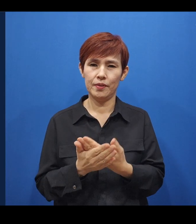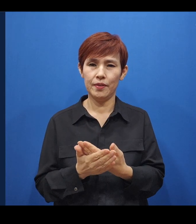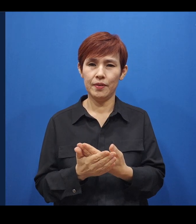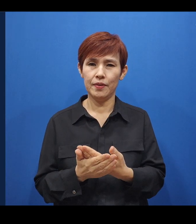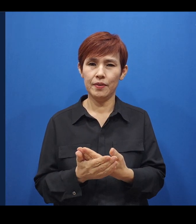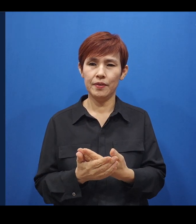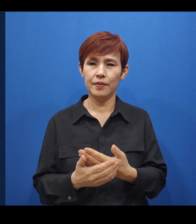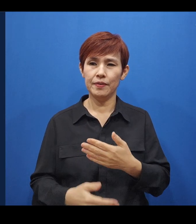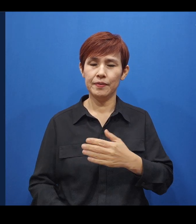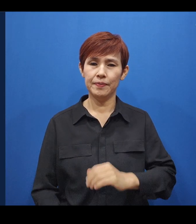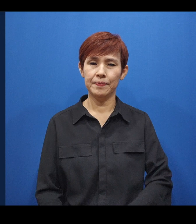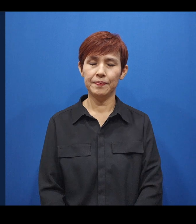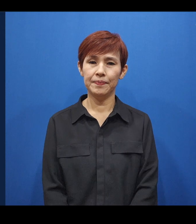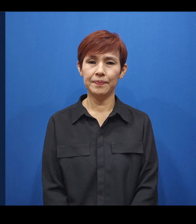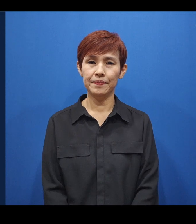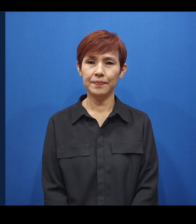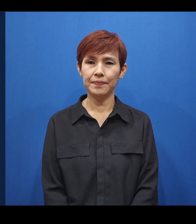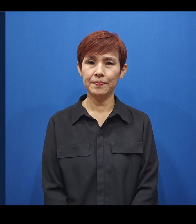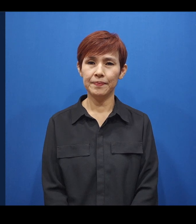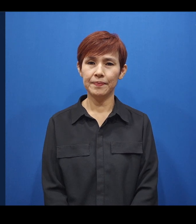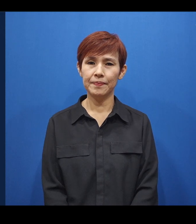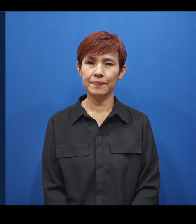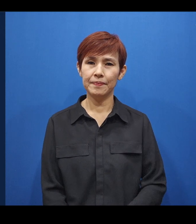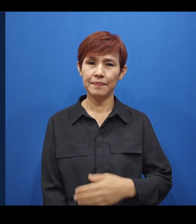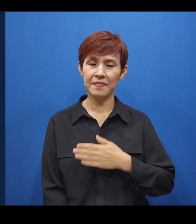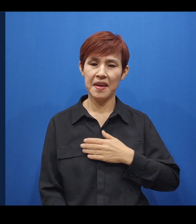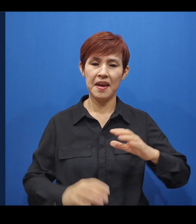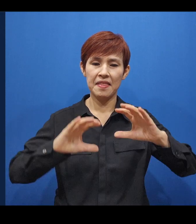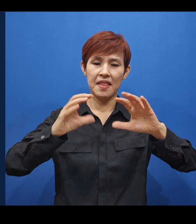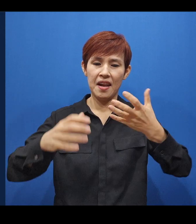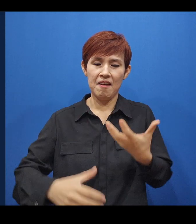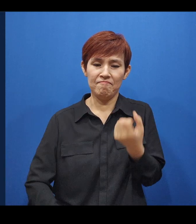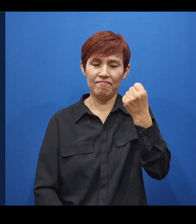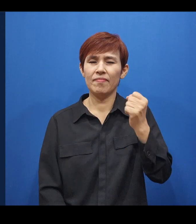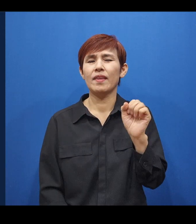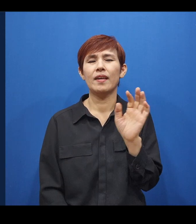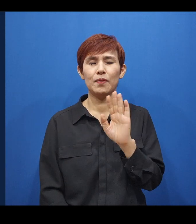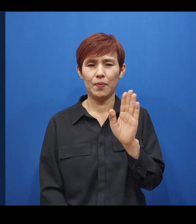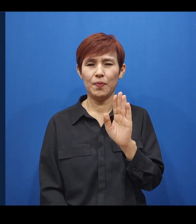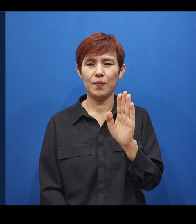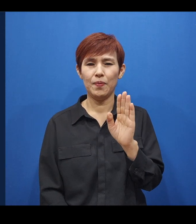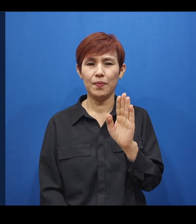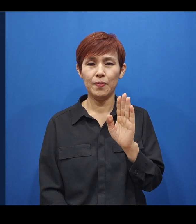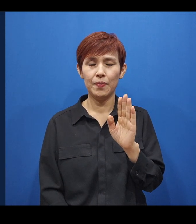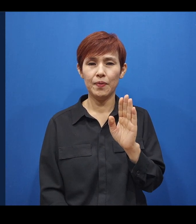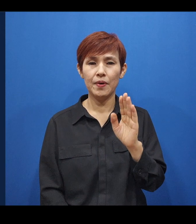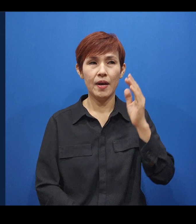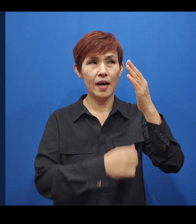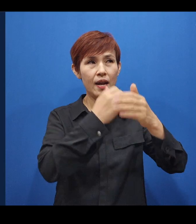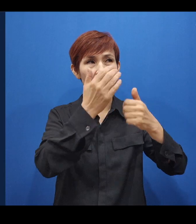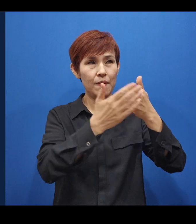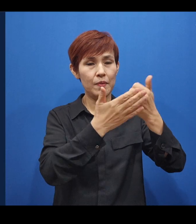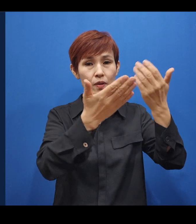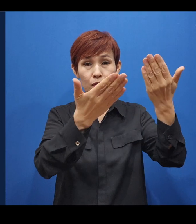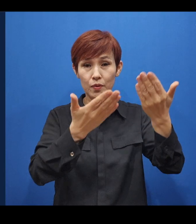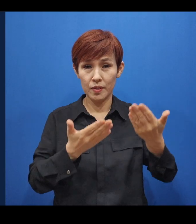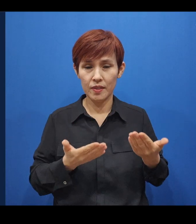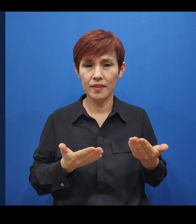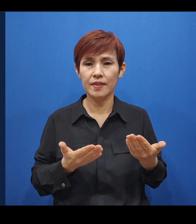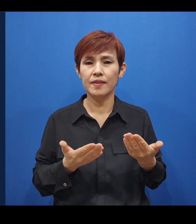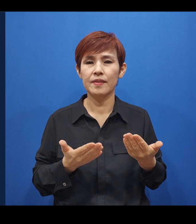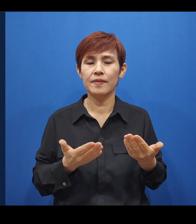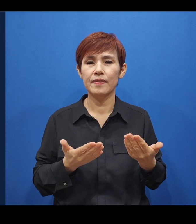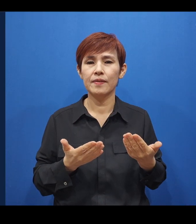나의 저택, 나의 나라, 나의 제국이 아니고 하나님이 지어놓으신 동산이